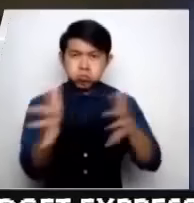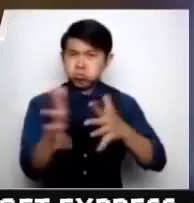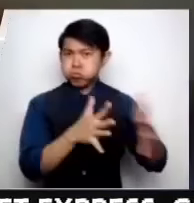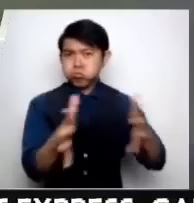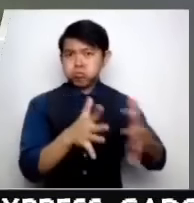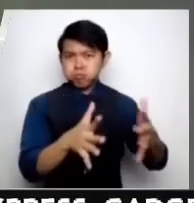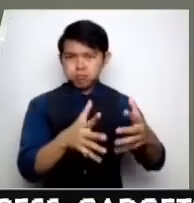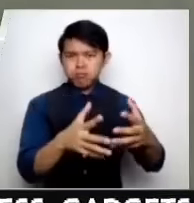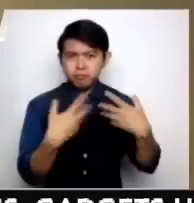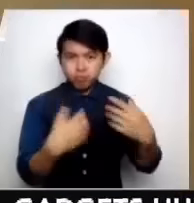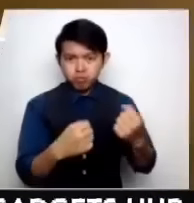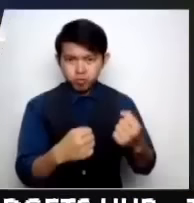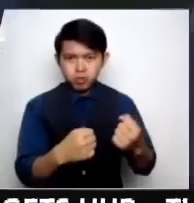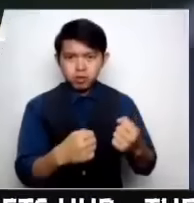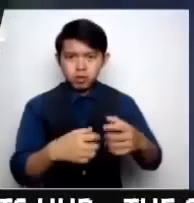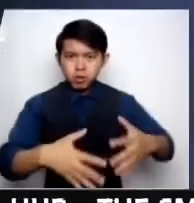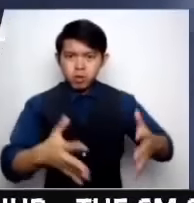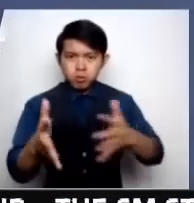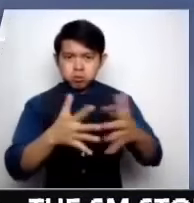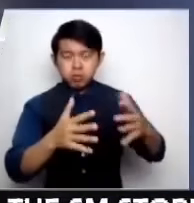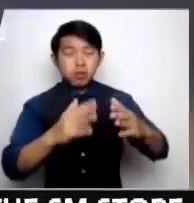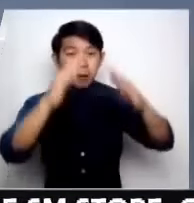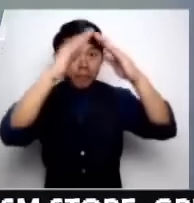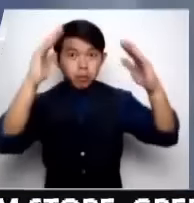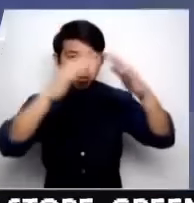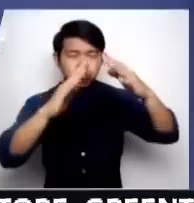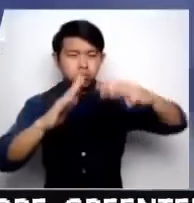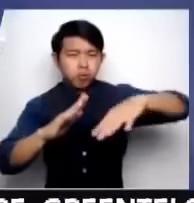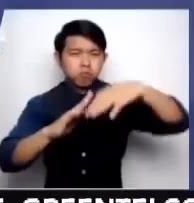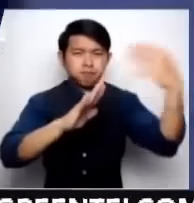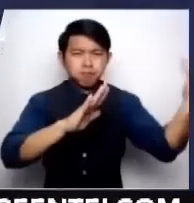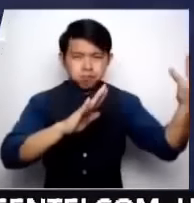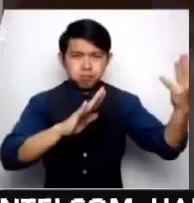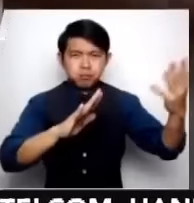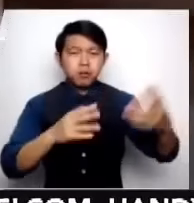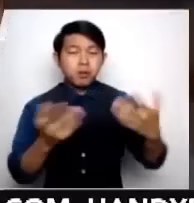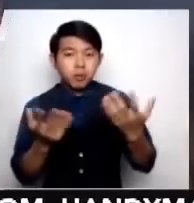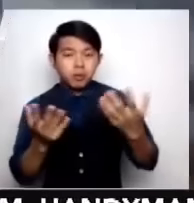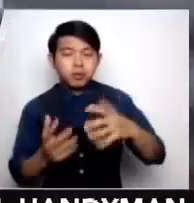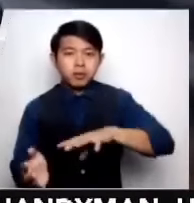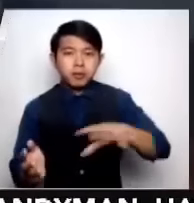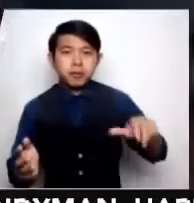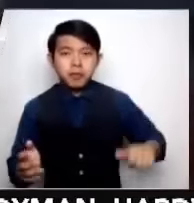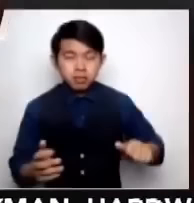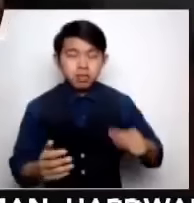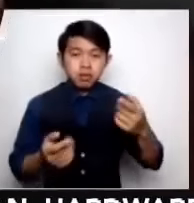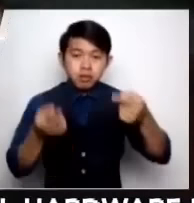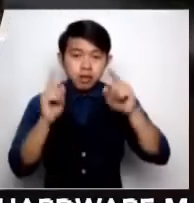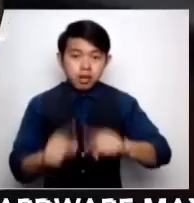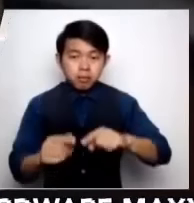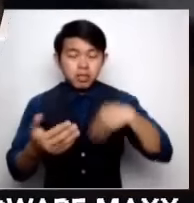Pinangainan ng malakas na hangin ang bubong na yan sa Sanchez Mira, Cagayan, kung saan nag-second landfall ang bagyong Marce.